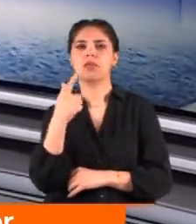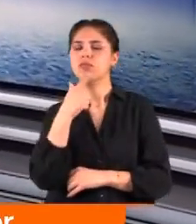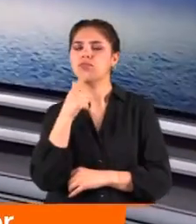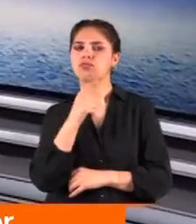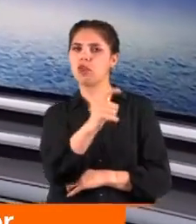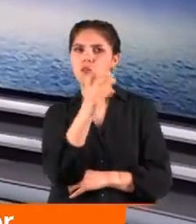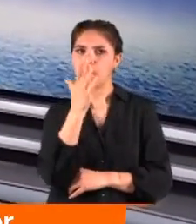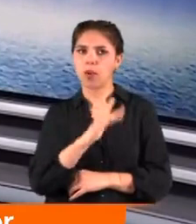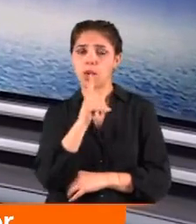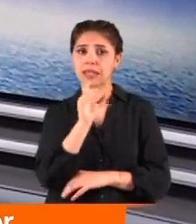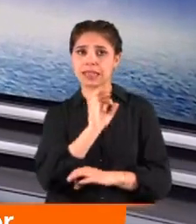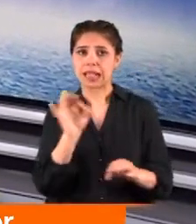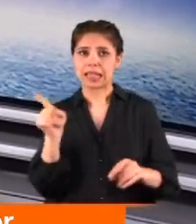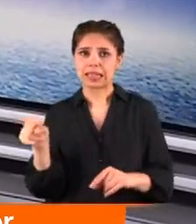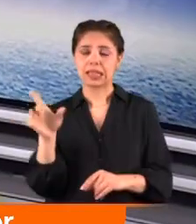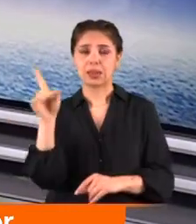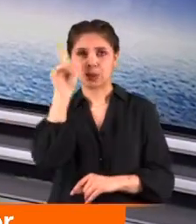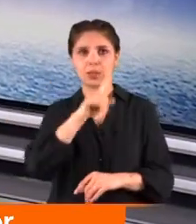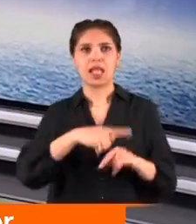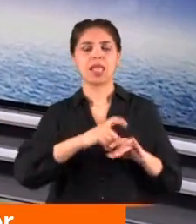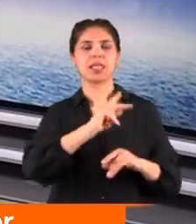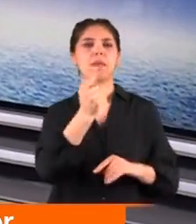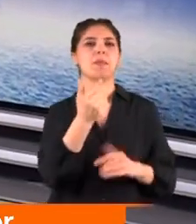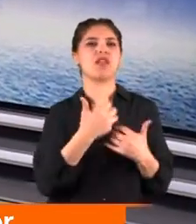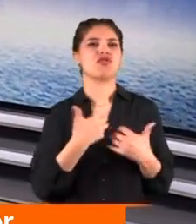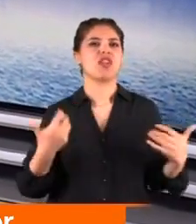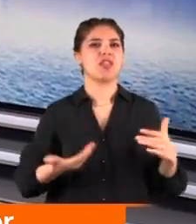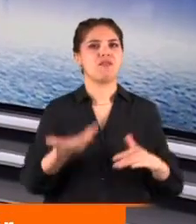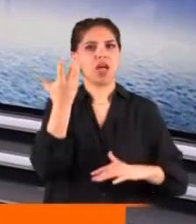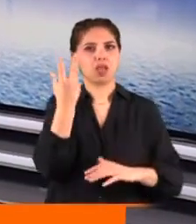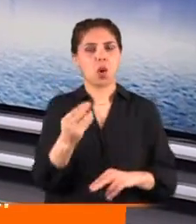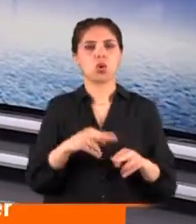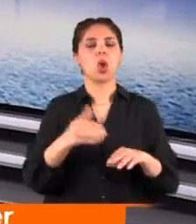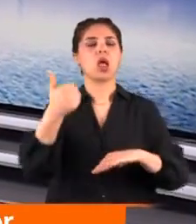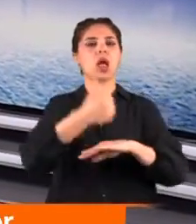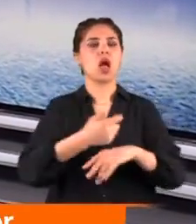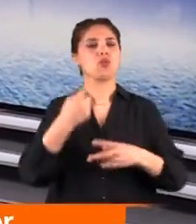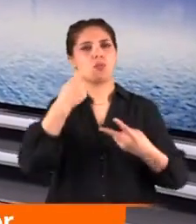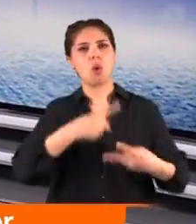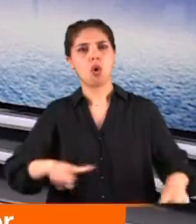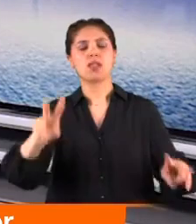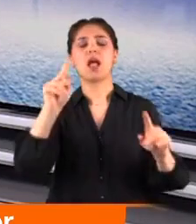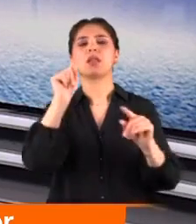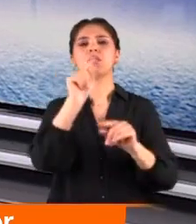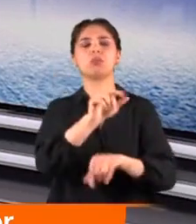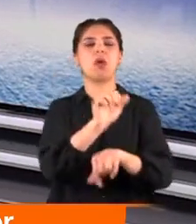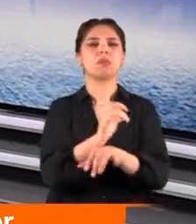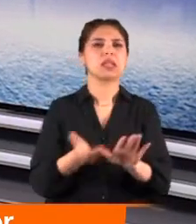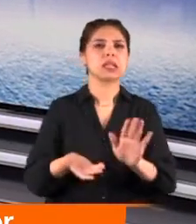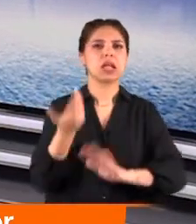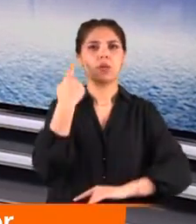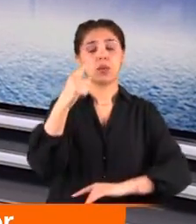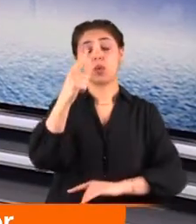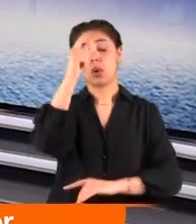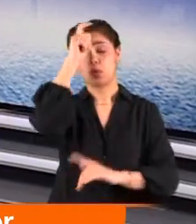bu konuyla ilgili. Bu sessizlik HDP'yi biraz daha cesaretlendirmiş gibi görünüyor. Kayyum, özellik, İmralı derken Türkiye Cumhuriyeti'nin yüzyıllık